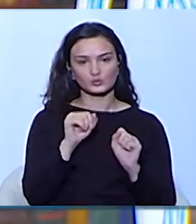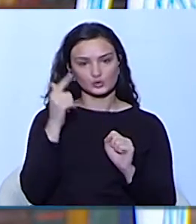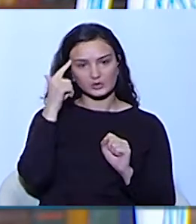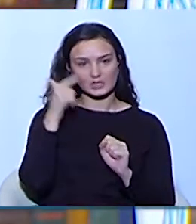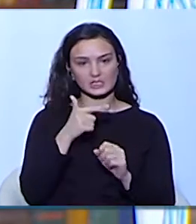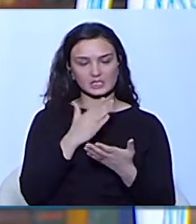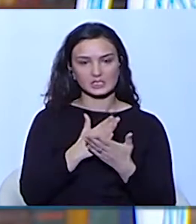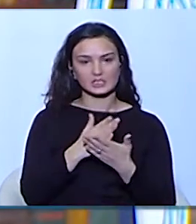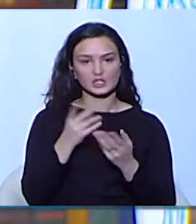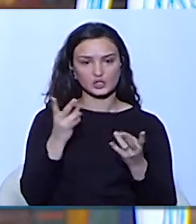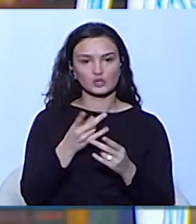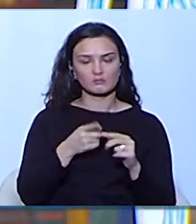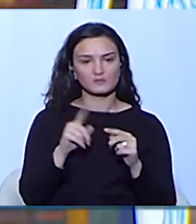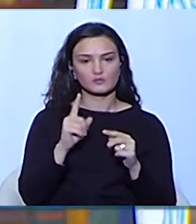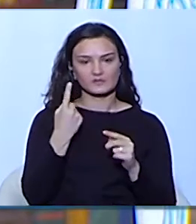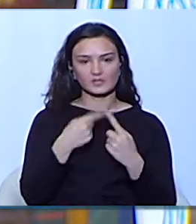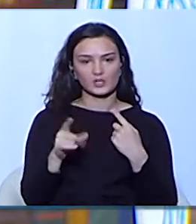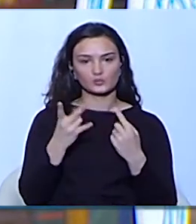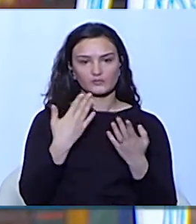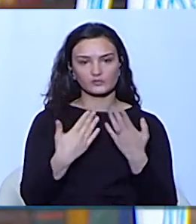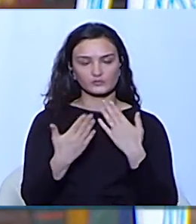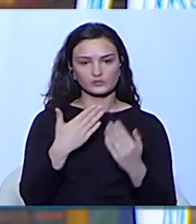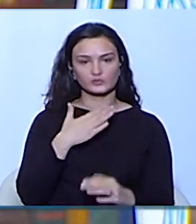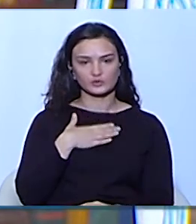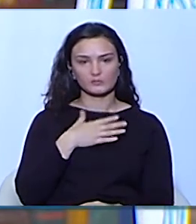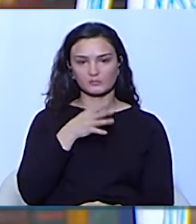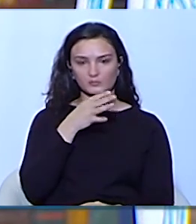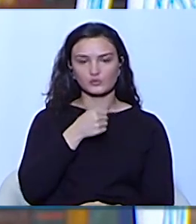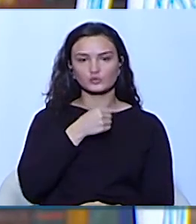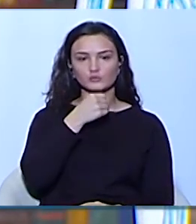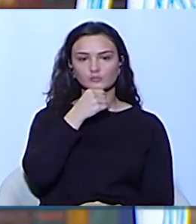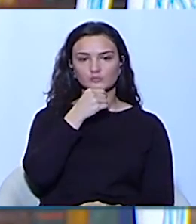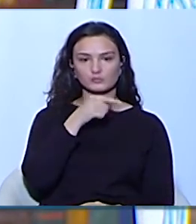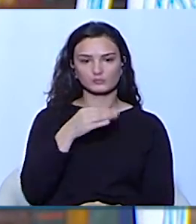ცოდნა საჭირო იმისთვის, რომ სხვანაირად ვეკონტაქტო ჩემ მოზარდობაში ფეხშედგმულ შვილს.